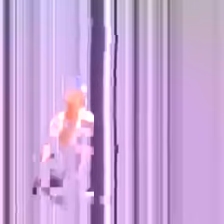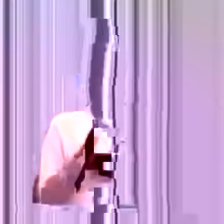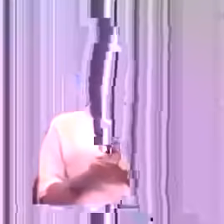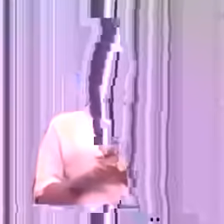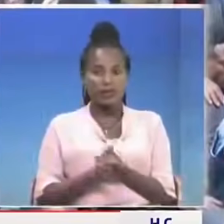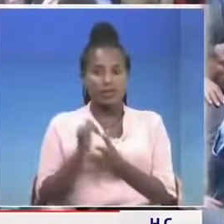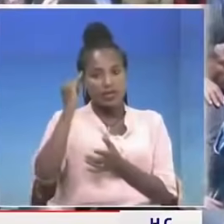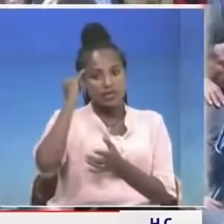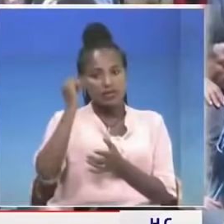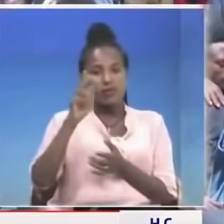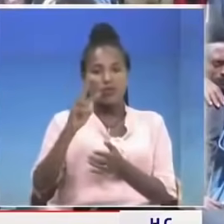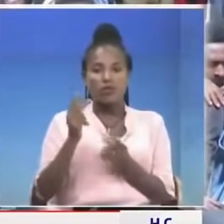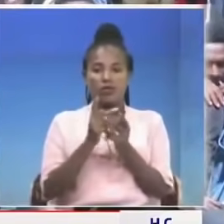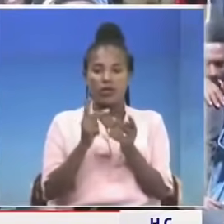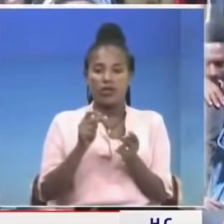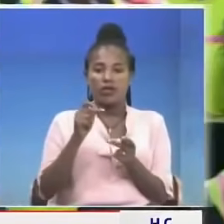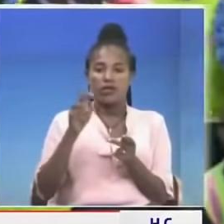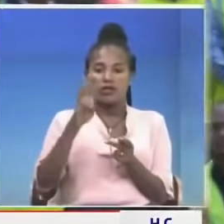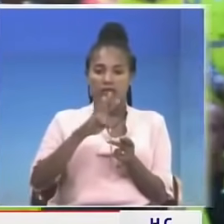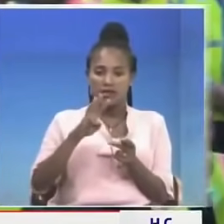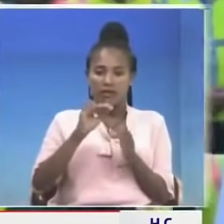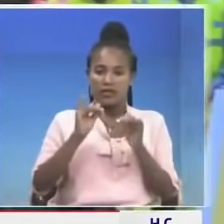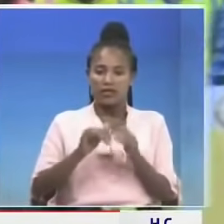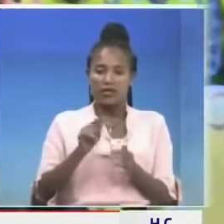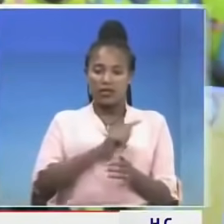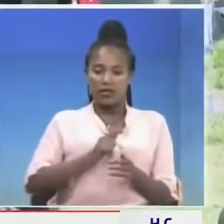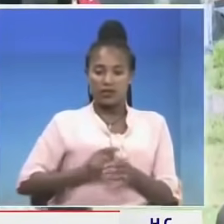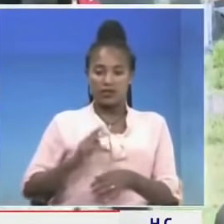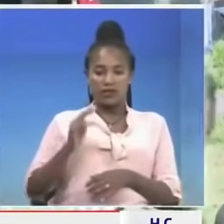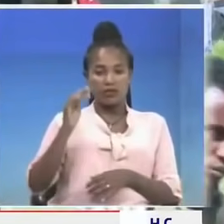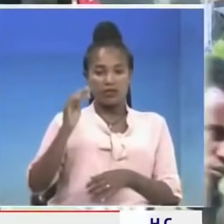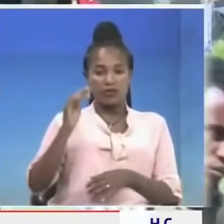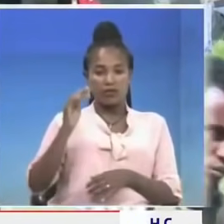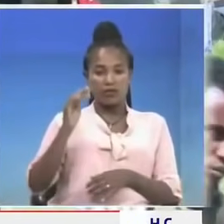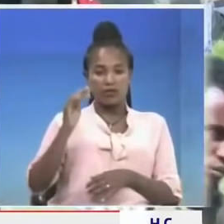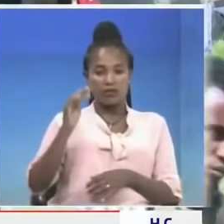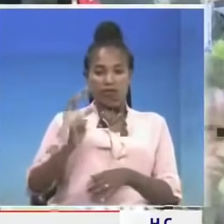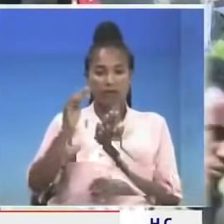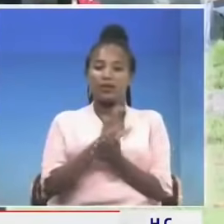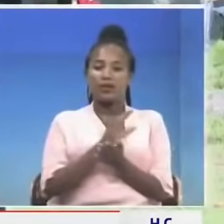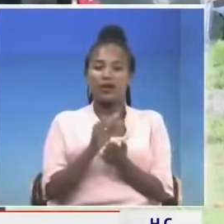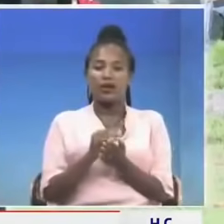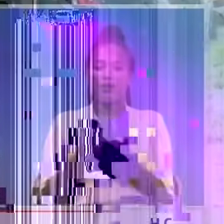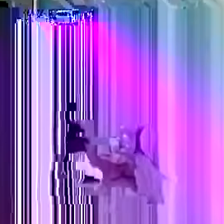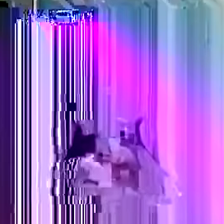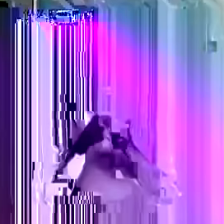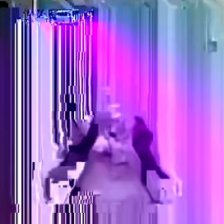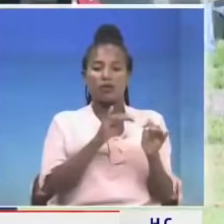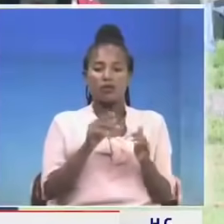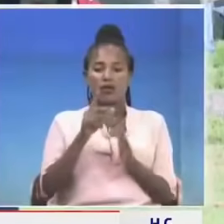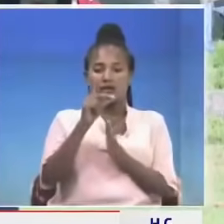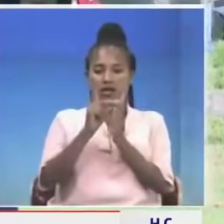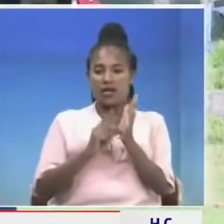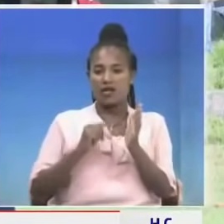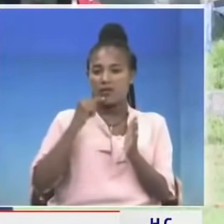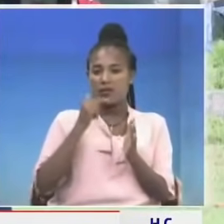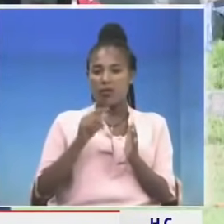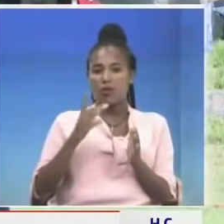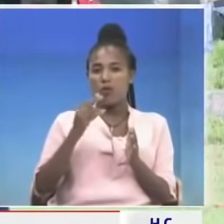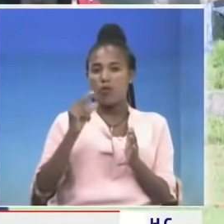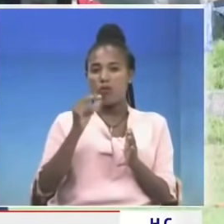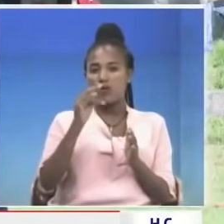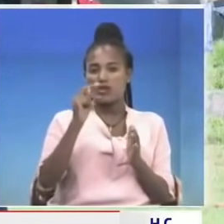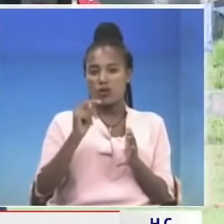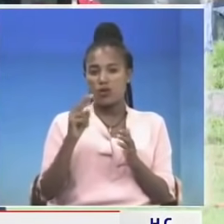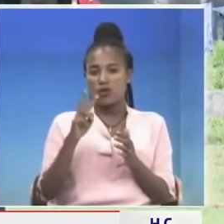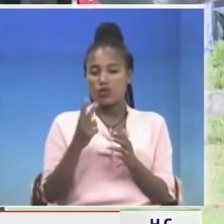ያሰብነው እንግዲህ ሁለት ቦታ ላይ ነው። ደሴ ላይ እዚህ ንጉስ ሚካኤል የሚባለው ተኛው ደግሞ የካቲት የሚባለው ኮምቦልቻ ላይ ነው። ሁለቱ